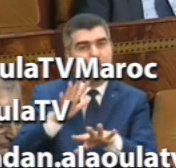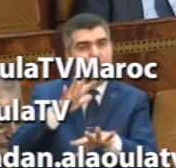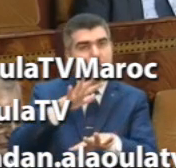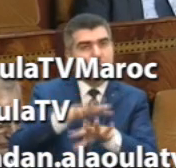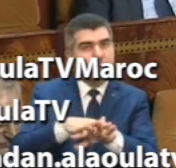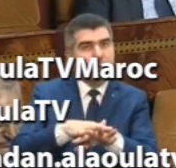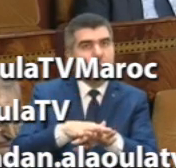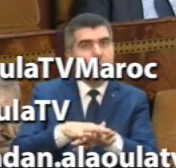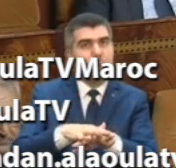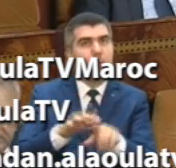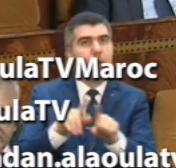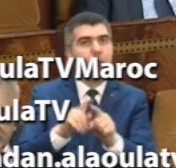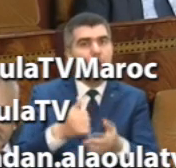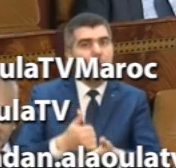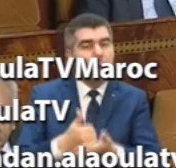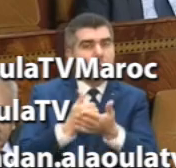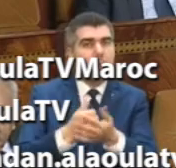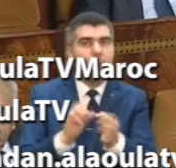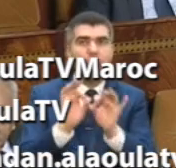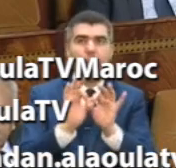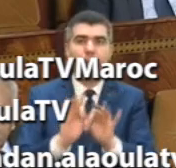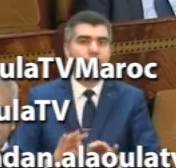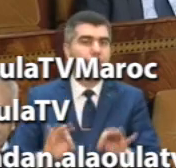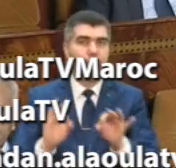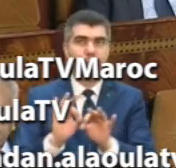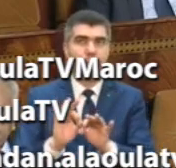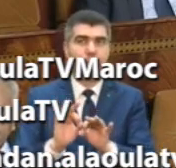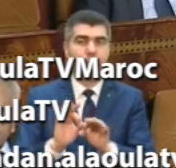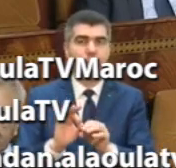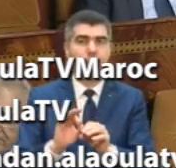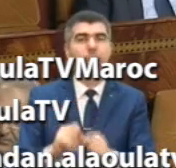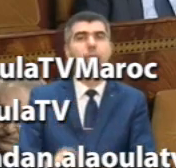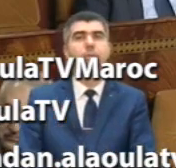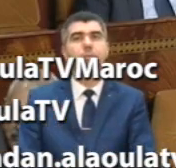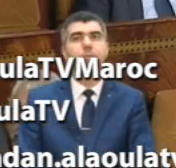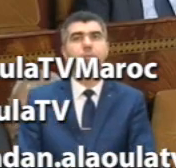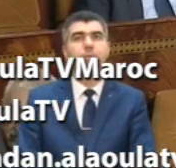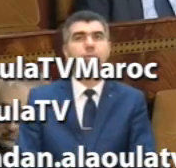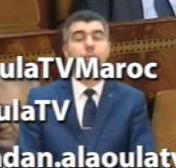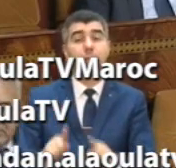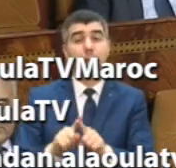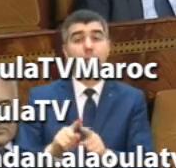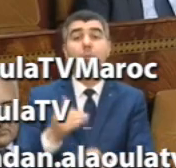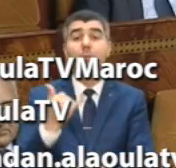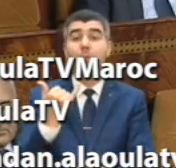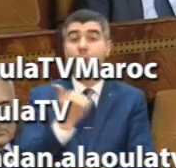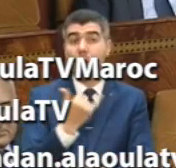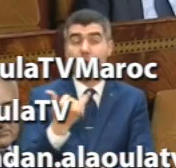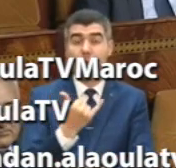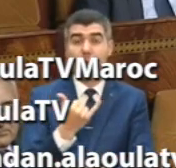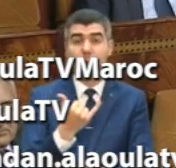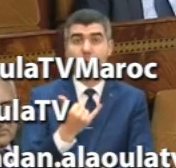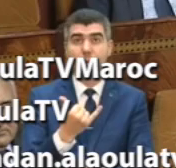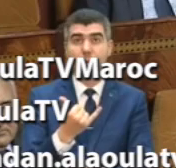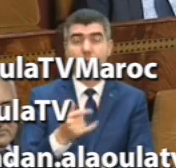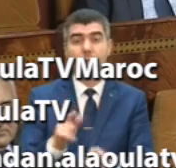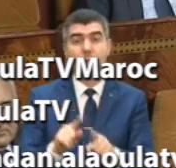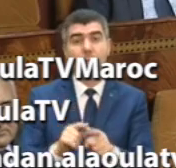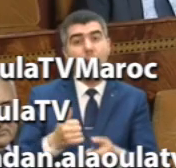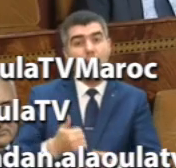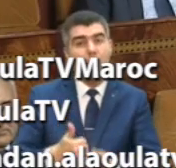يعني هملتوهم ولاو تيشحتوا. هادو دابا واحد واحد واحد الفاعل الاساسي اللي راه غادي